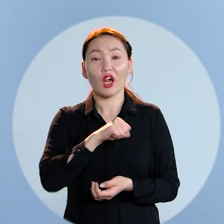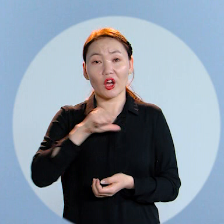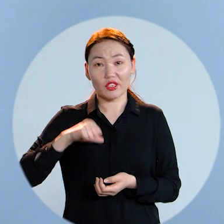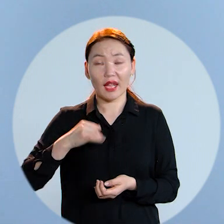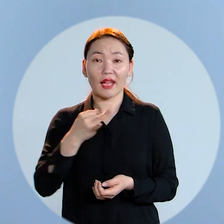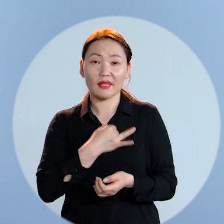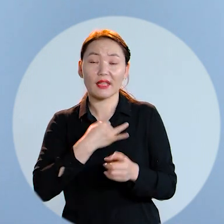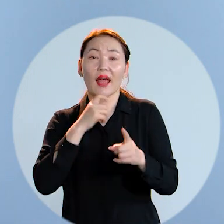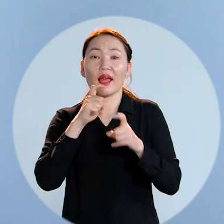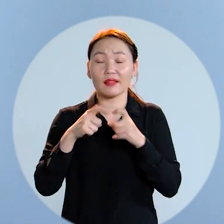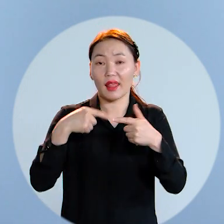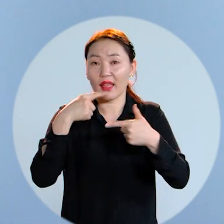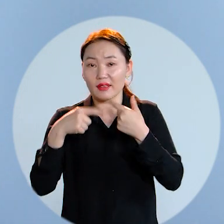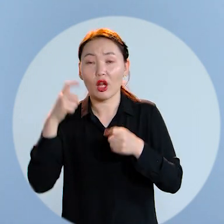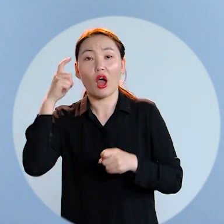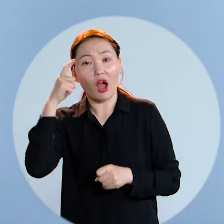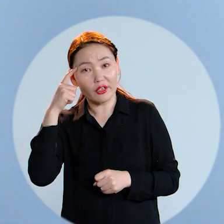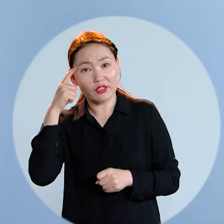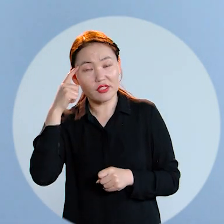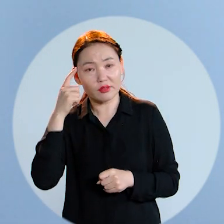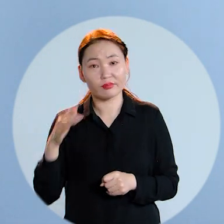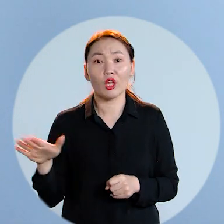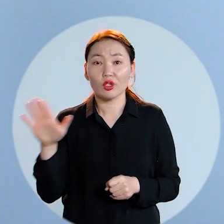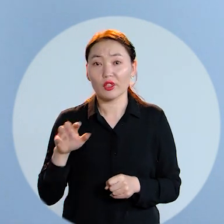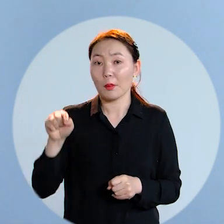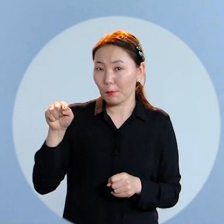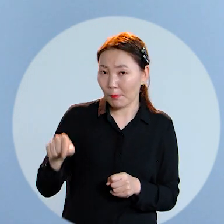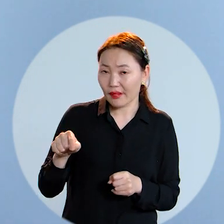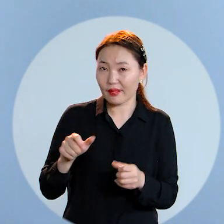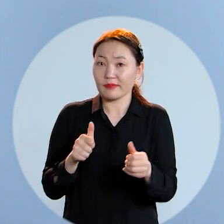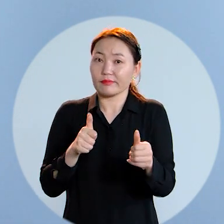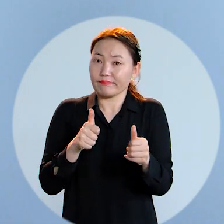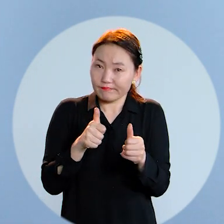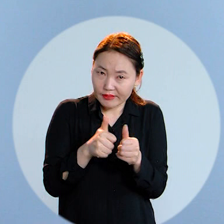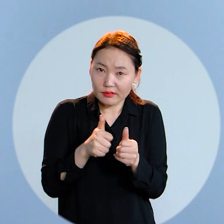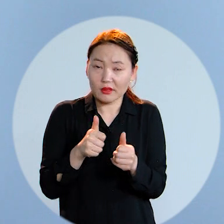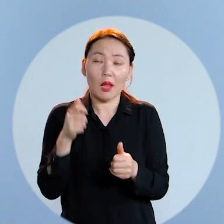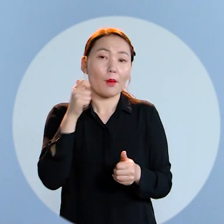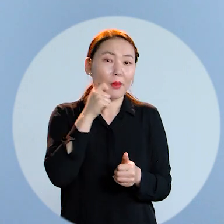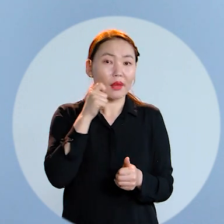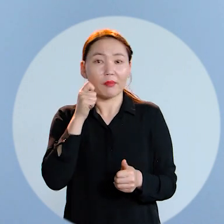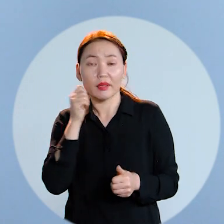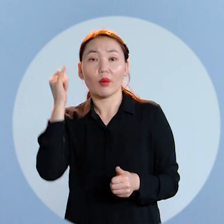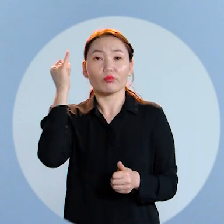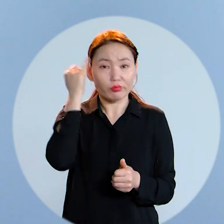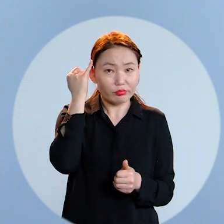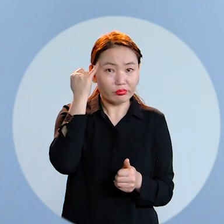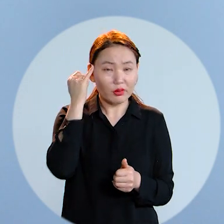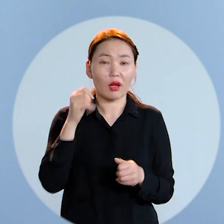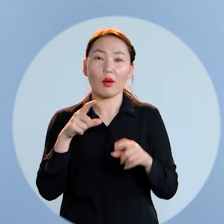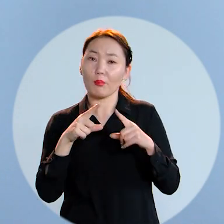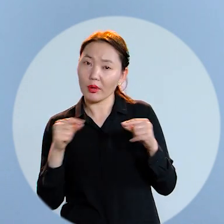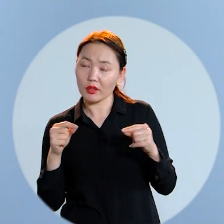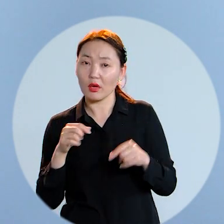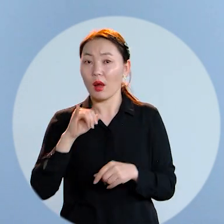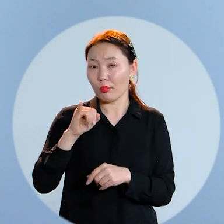ярилцаж ойлголцоод нөхцөл байдал бол ийм байдалд хүрлээ. Тэгэхээр би биедээ бол муу санахгүйгээр би биедээ муу зүйл хийлгүүгээр